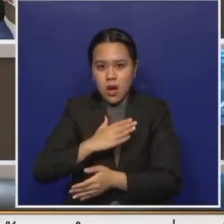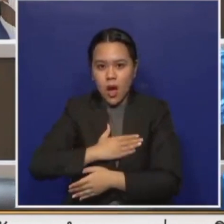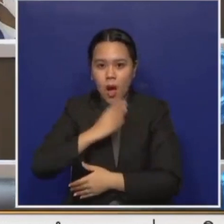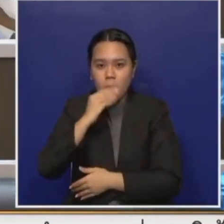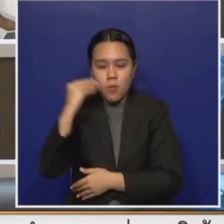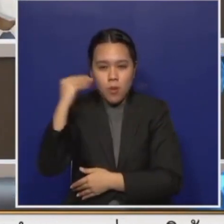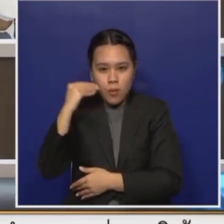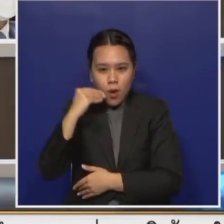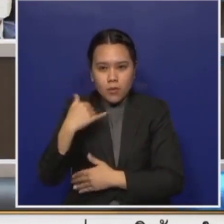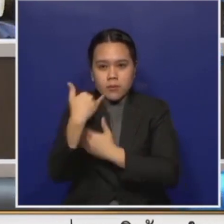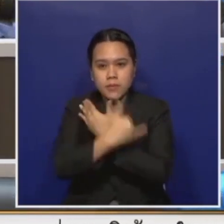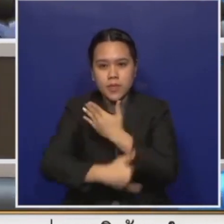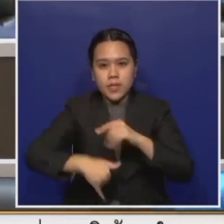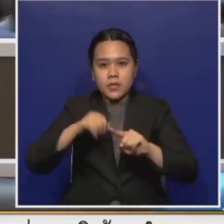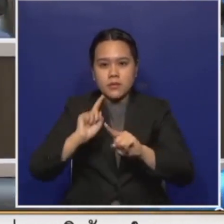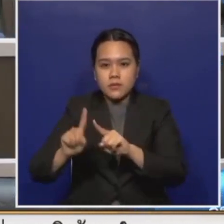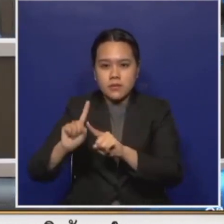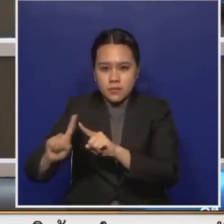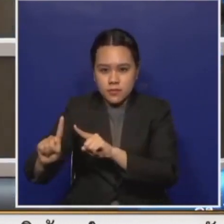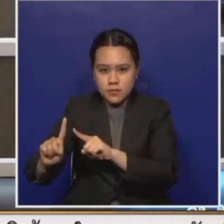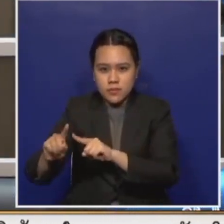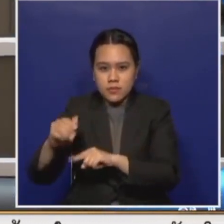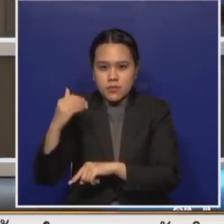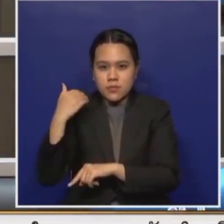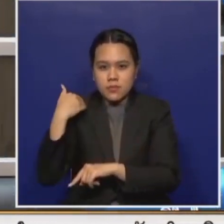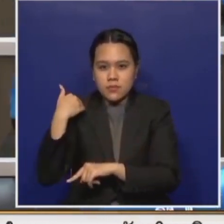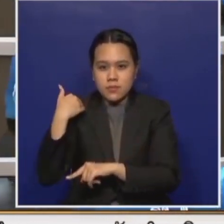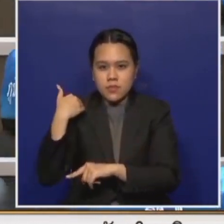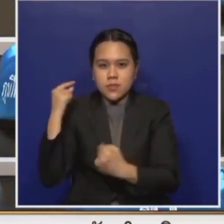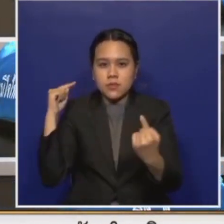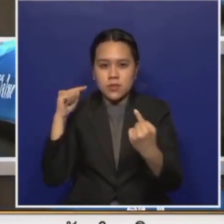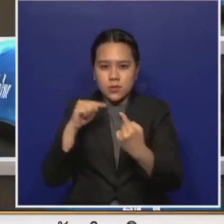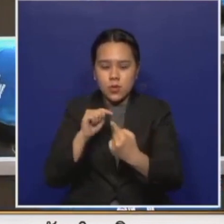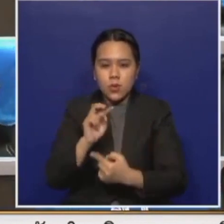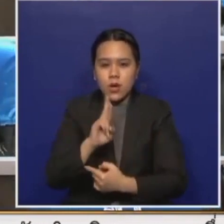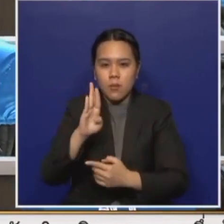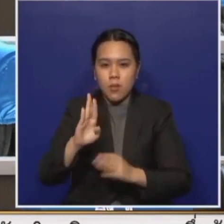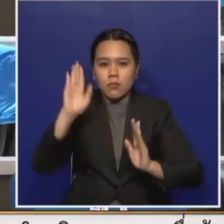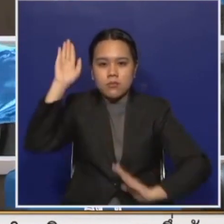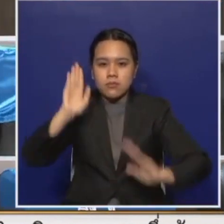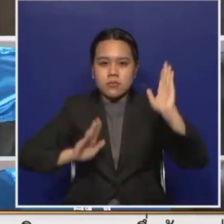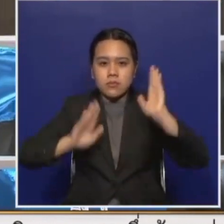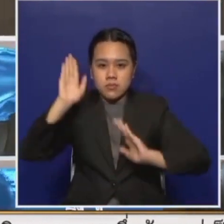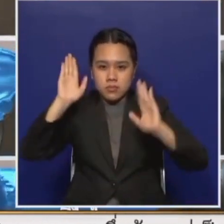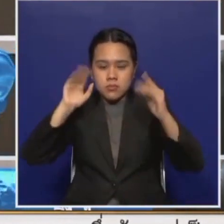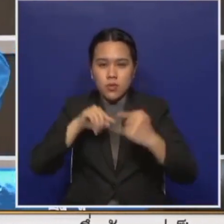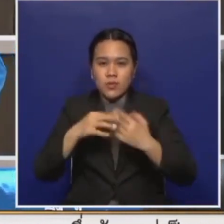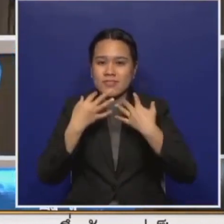อารยะประเทศที่ยึดมั่นในการปกคองระบบประชาทิประตายเสวรีนิยม